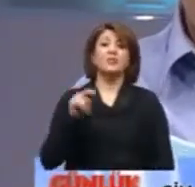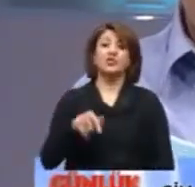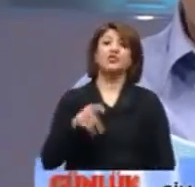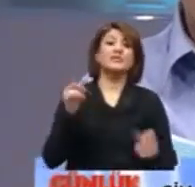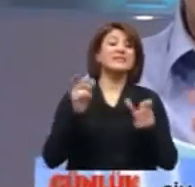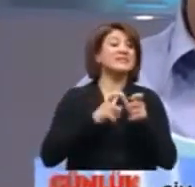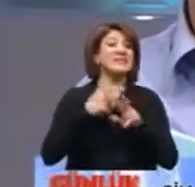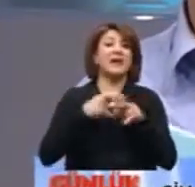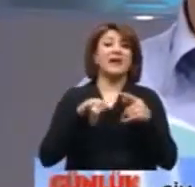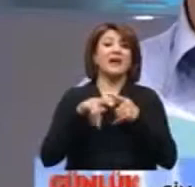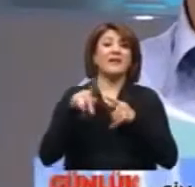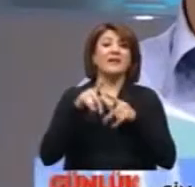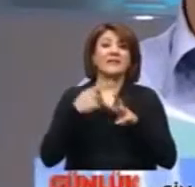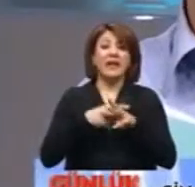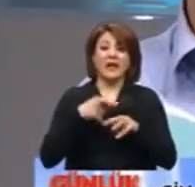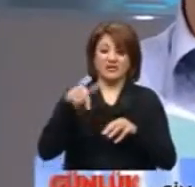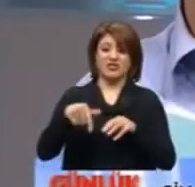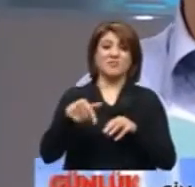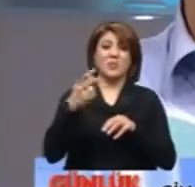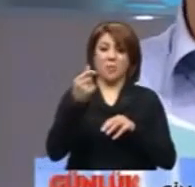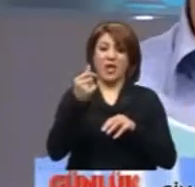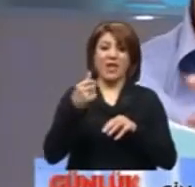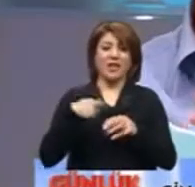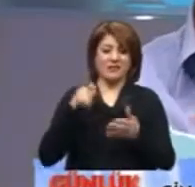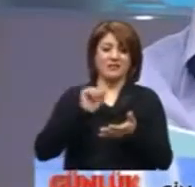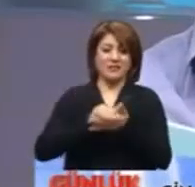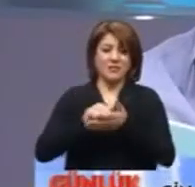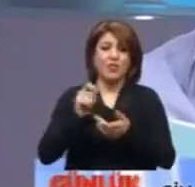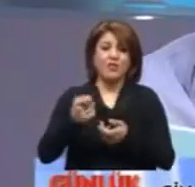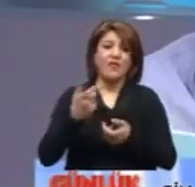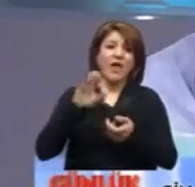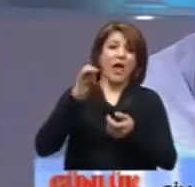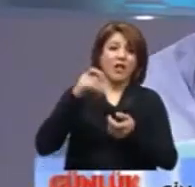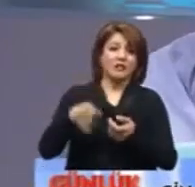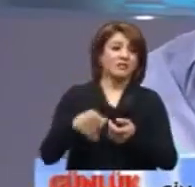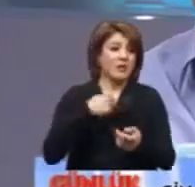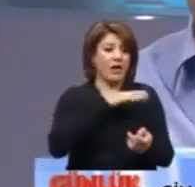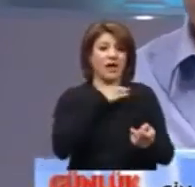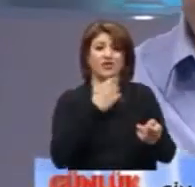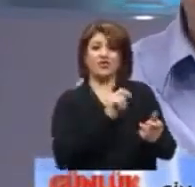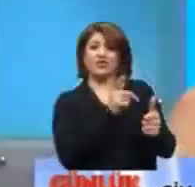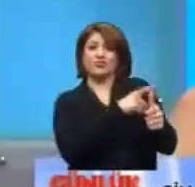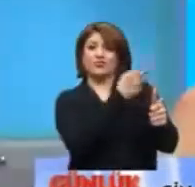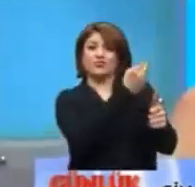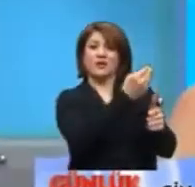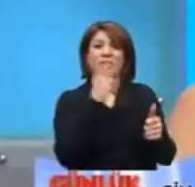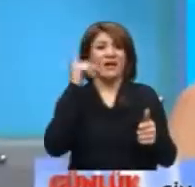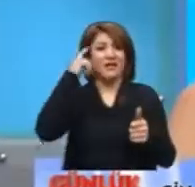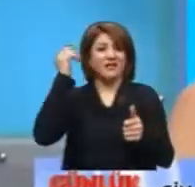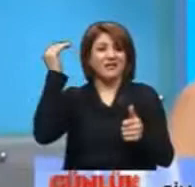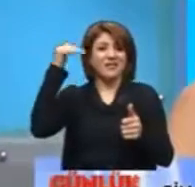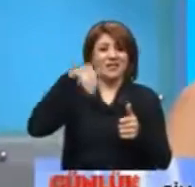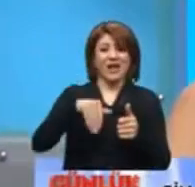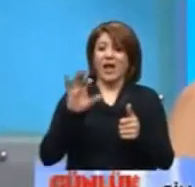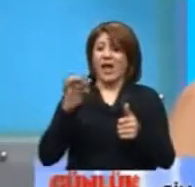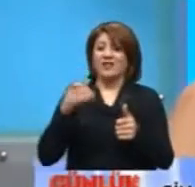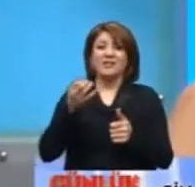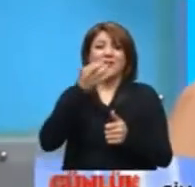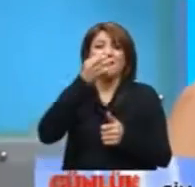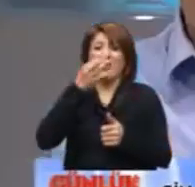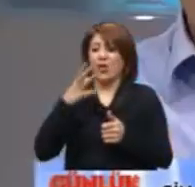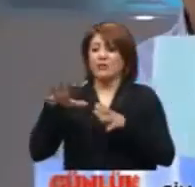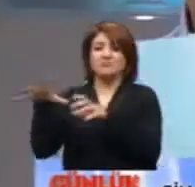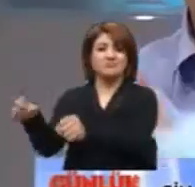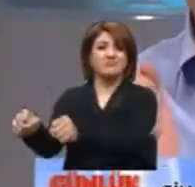altın ve sahte para yapan adamlar izliyorsa şimdi işleri yanıyordur. Değil daha mi? Güzel niye bir sektör varken tabii. Bunu niye düşünmedik? Kolay yakalanırsın altından ama sahte